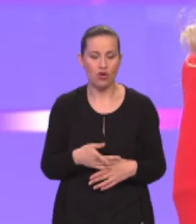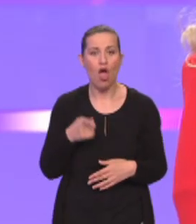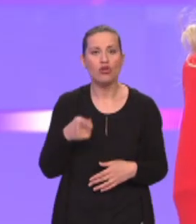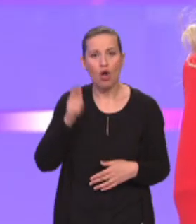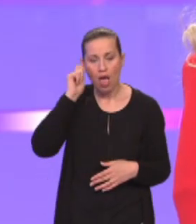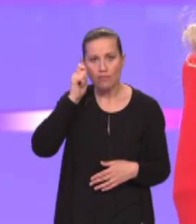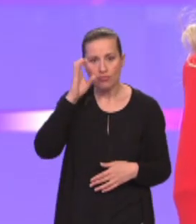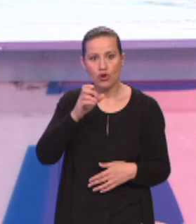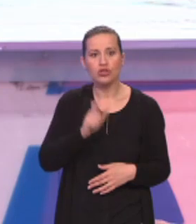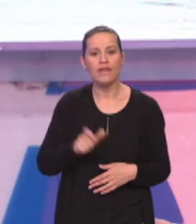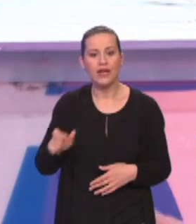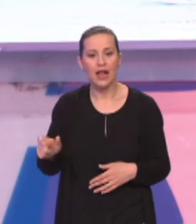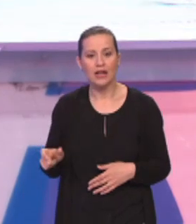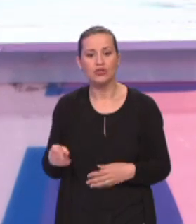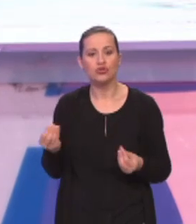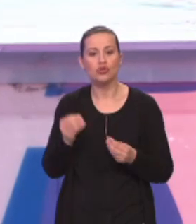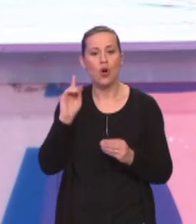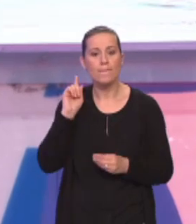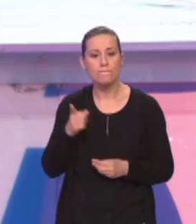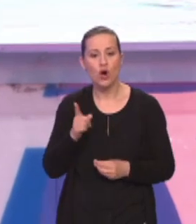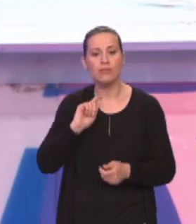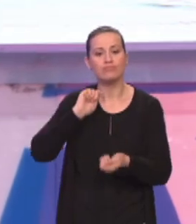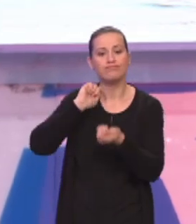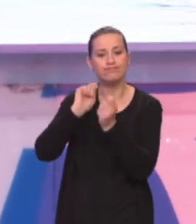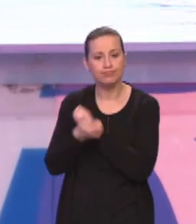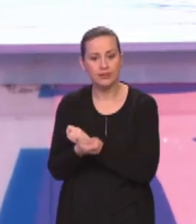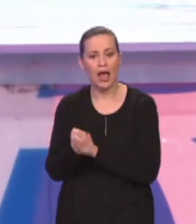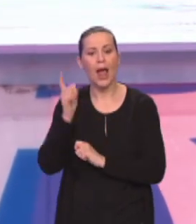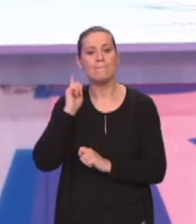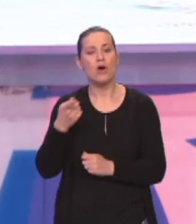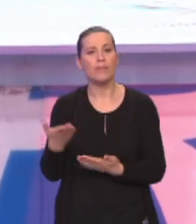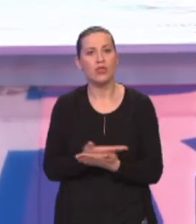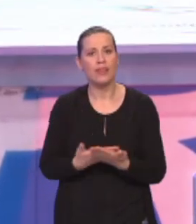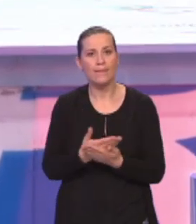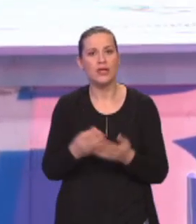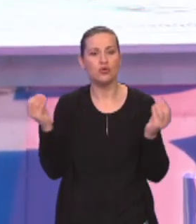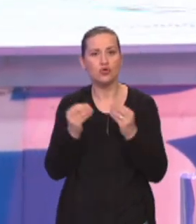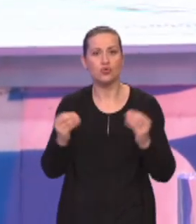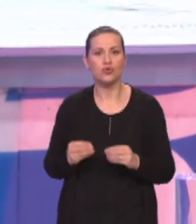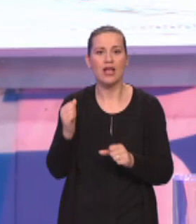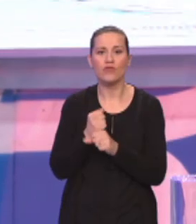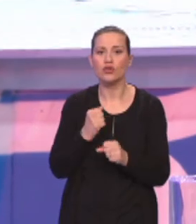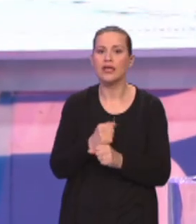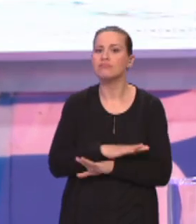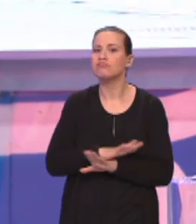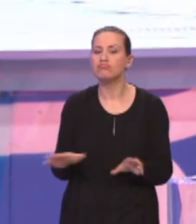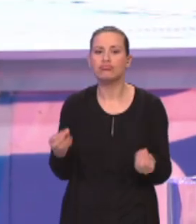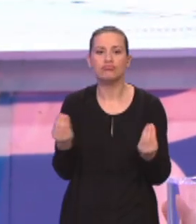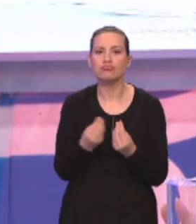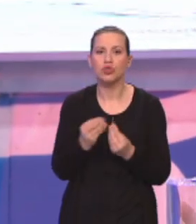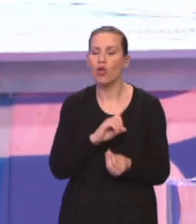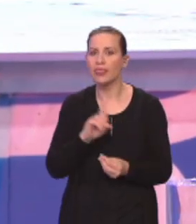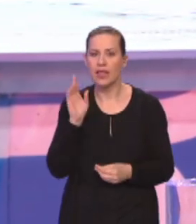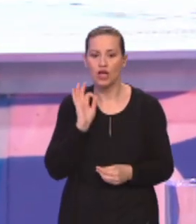dragi gledatelji, što moramo zapravo temeljno mijenjati. Dakle, moramo temeljno, sustavno odraditi sve ono što